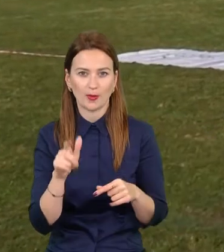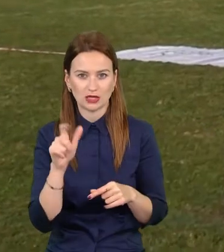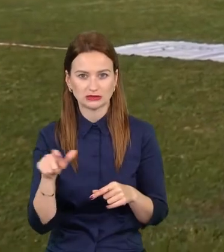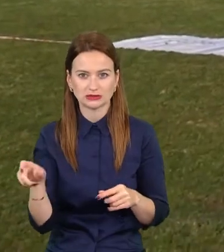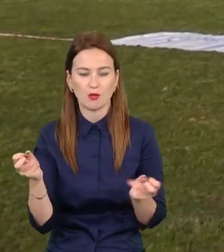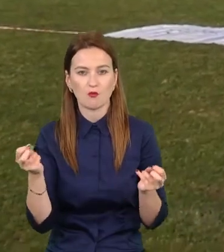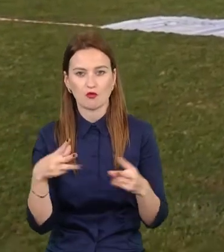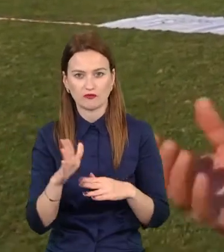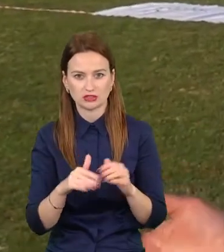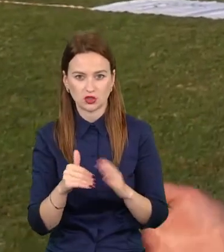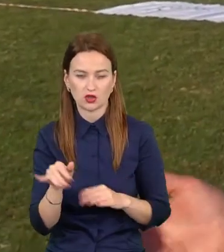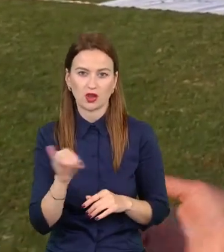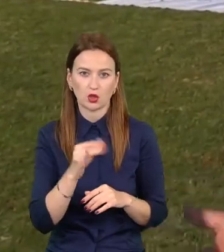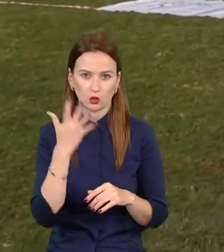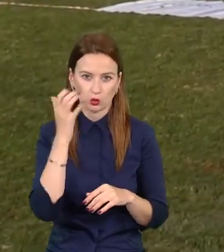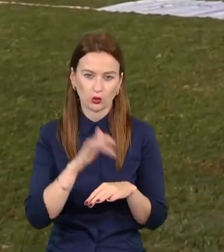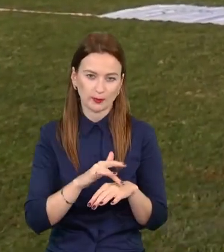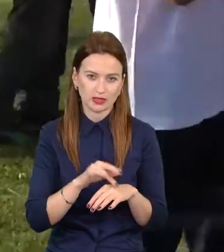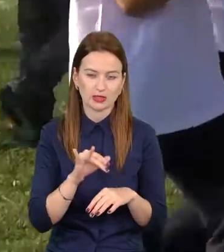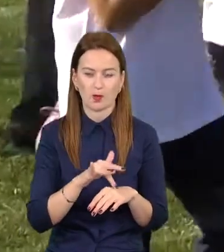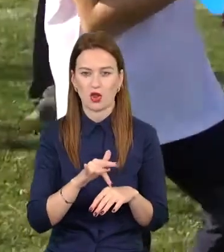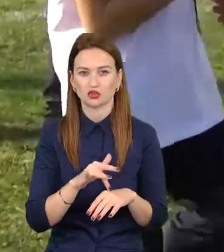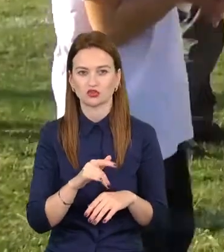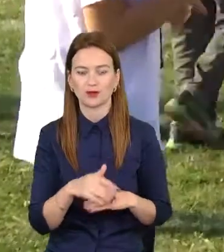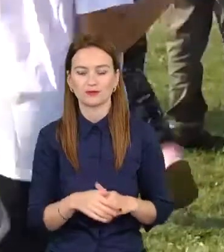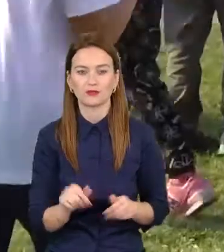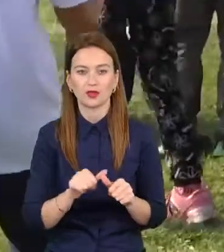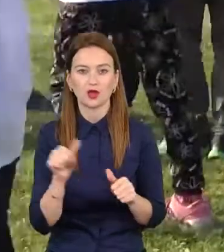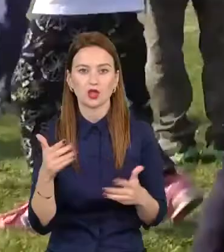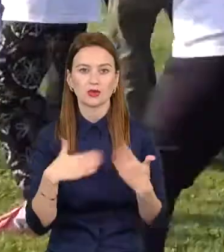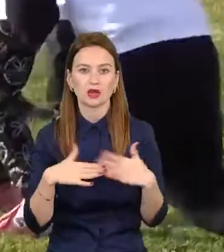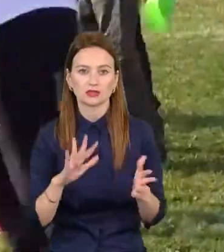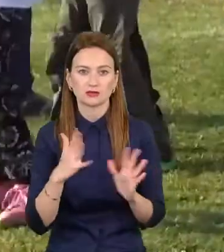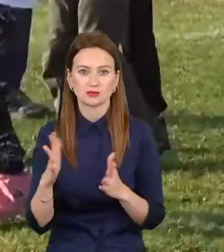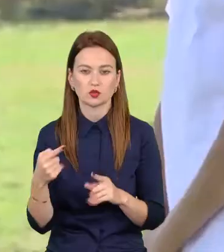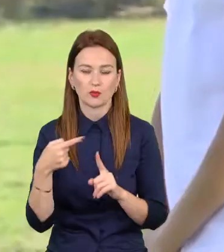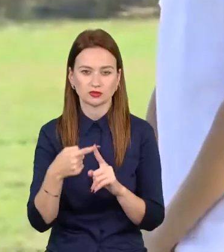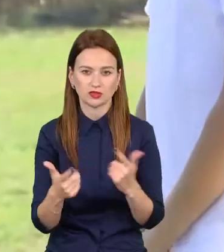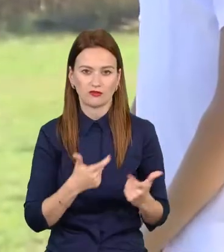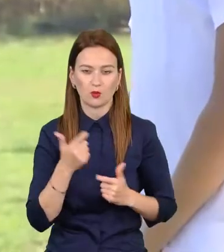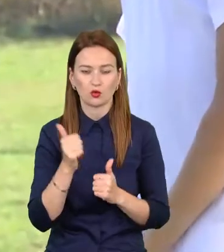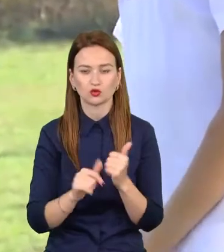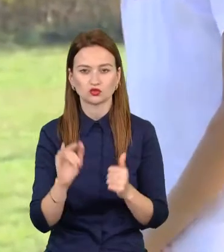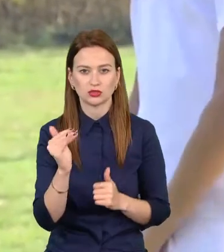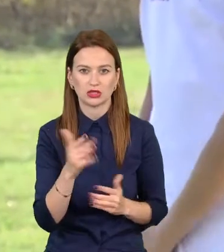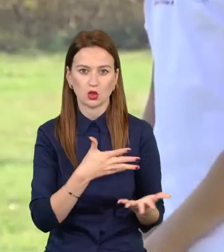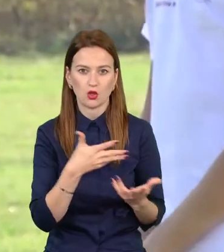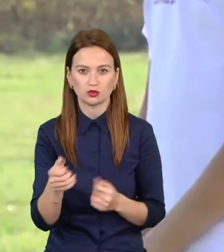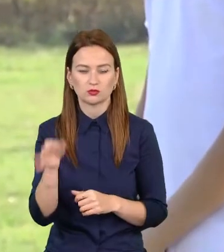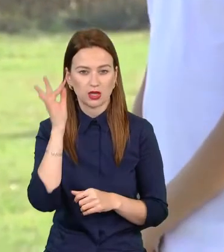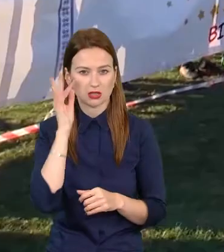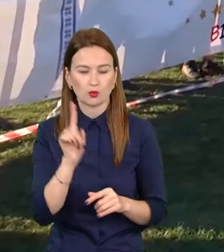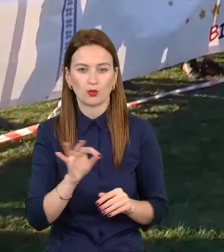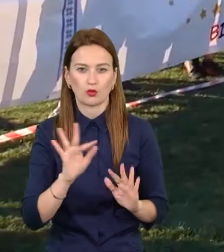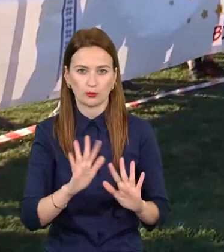футболистами, как профессиональными, как любителями и болельщиками. Окрім радісних миттєвостей та позитивних емоцій, кожна дитина отримала на згадку про